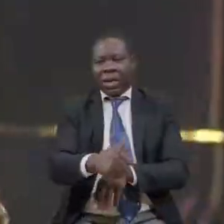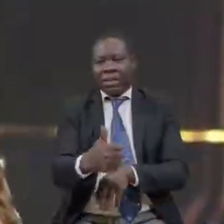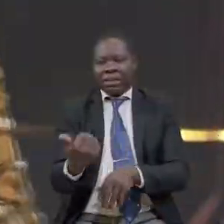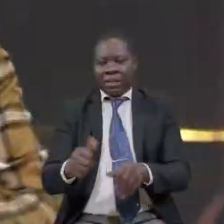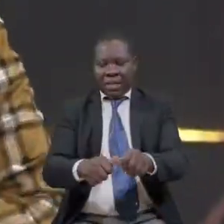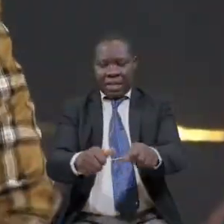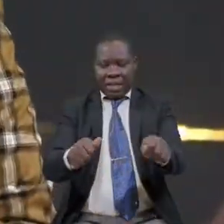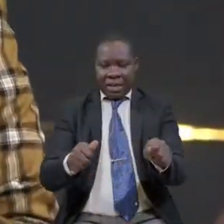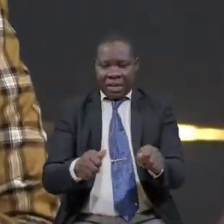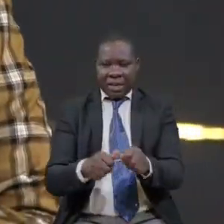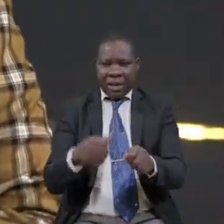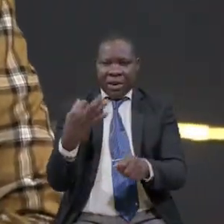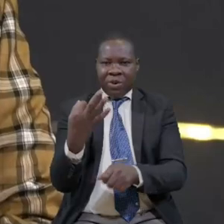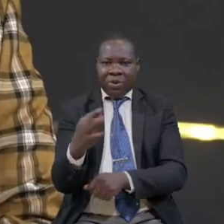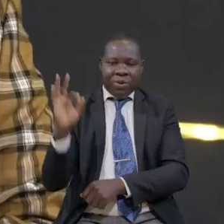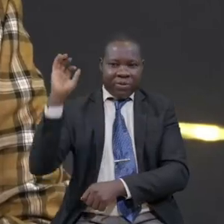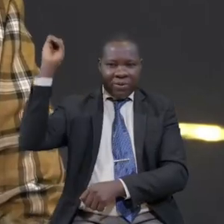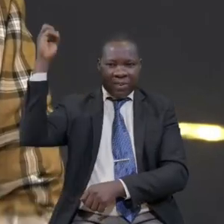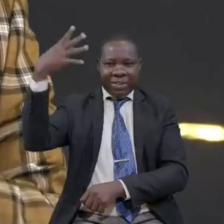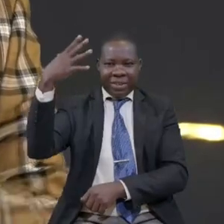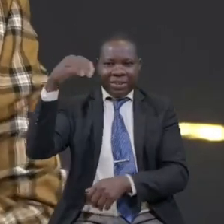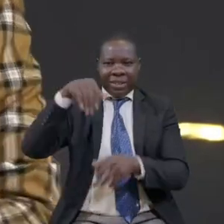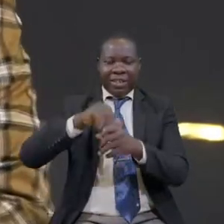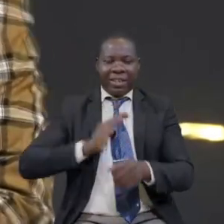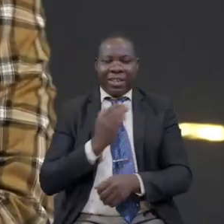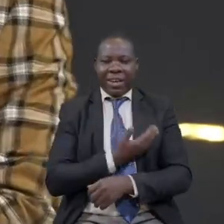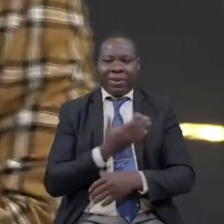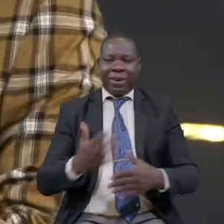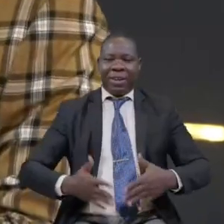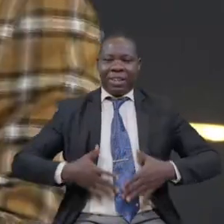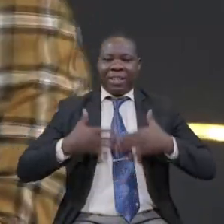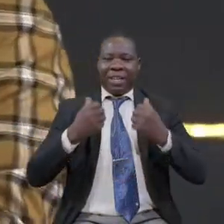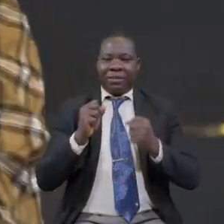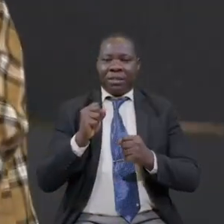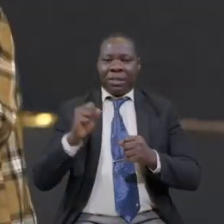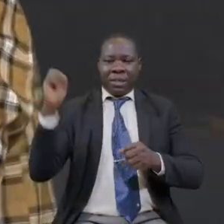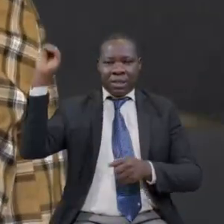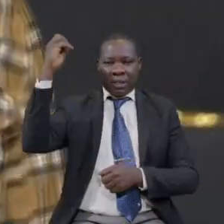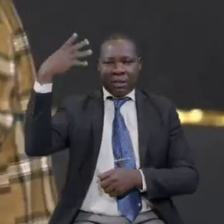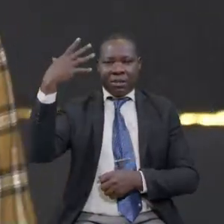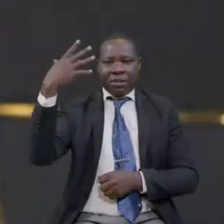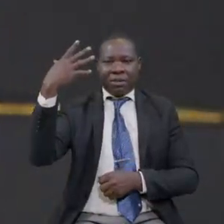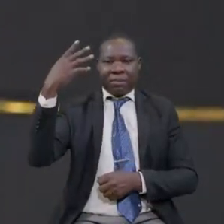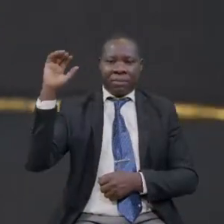aspect de la grâce dans notre vie. La grâce.